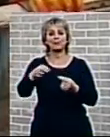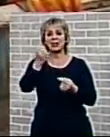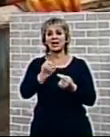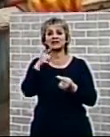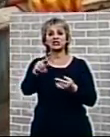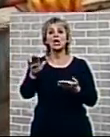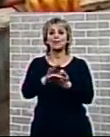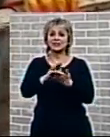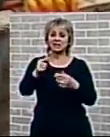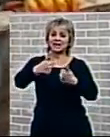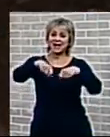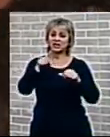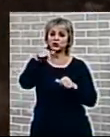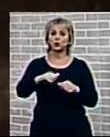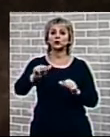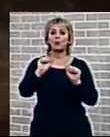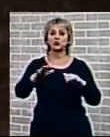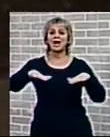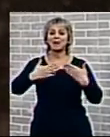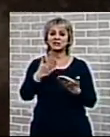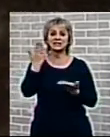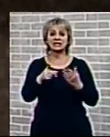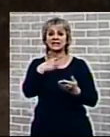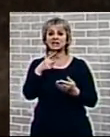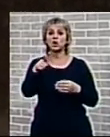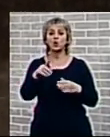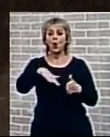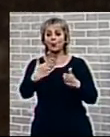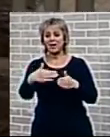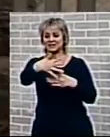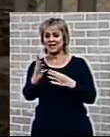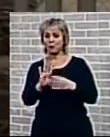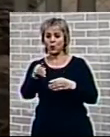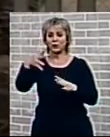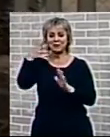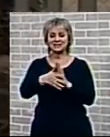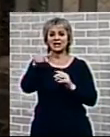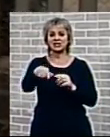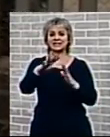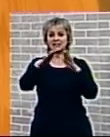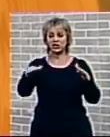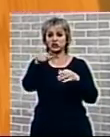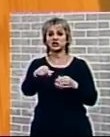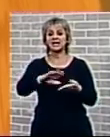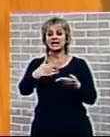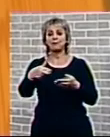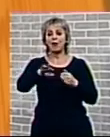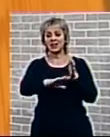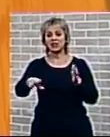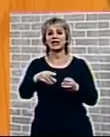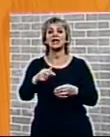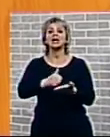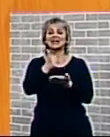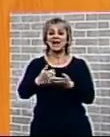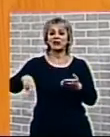или волонтерских организаций, куда можно обратиться, если, скажем, упал забор, потекла крыша, провалились полы. Главы местных администраций помочь